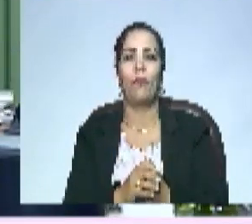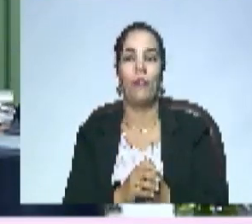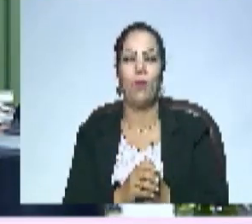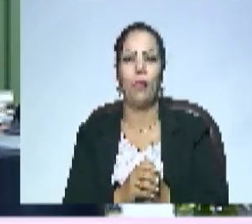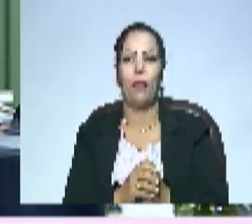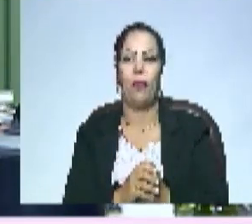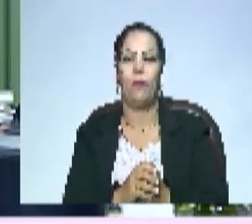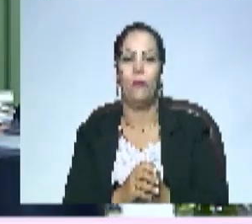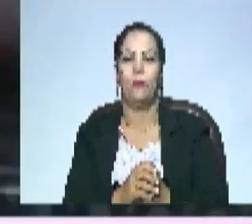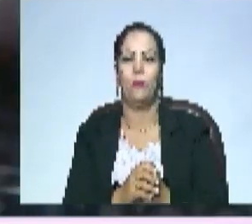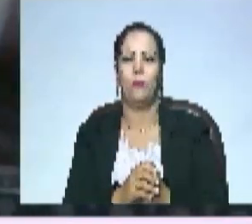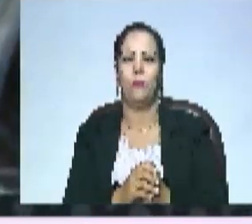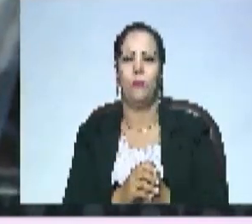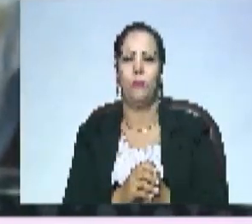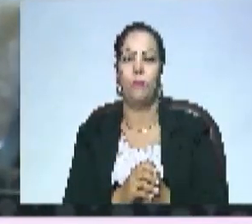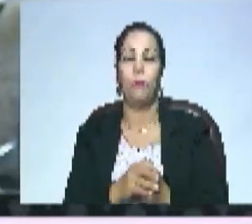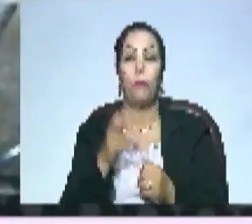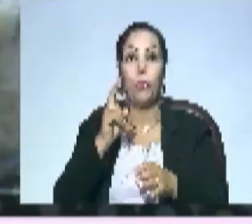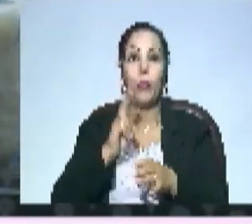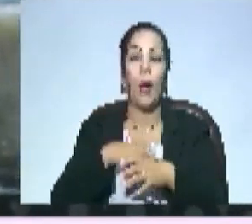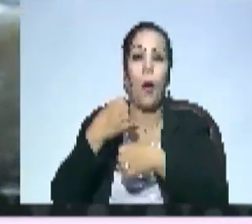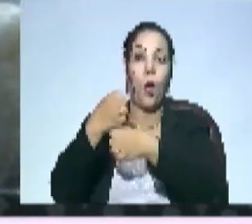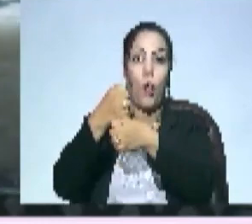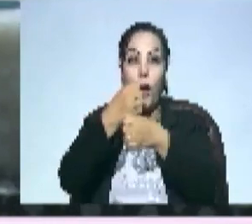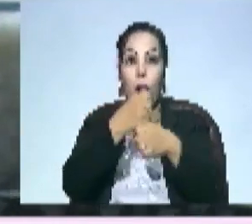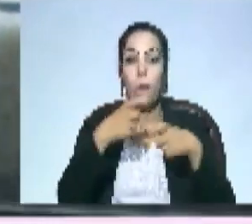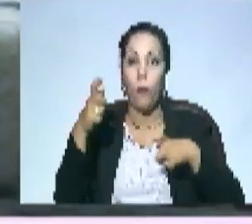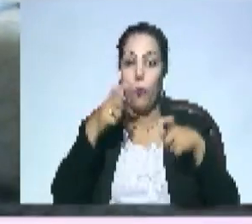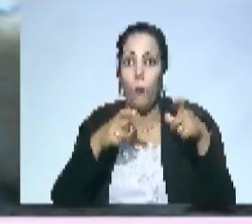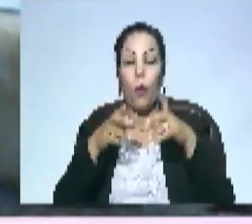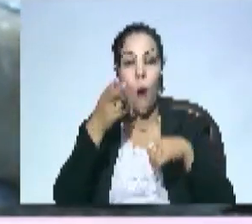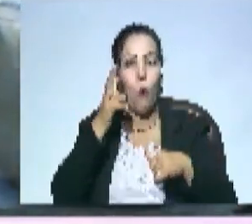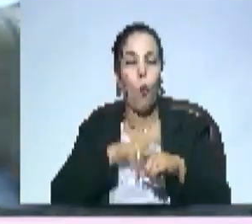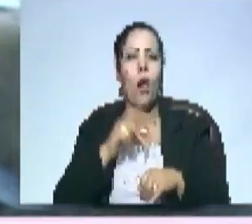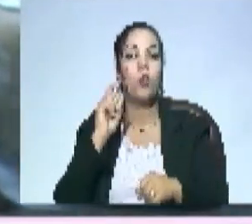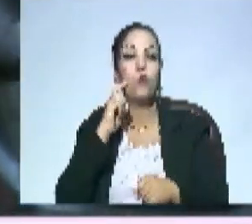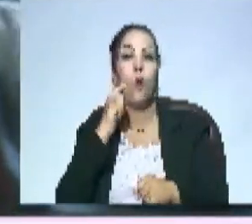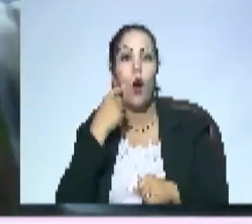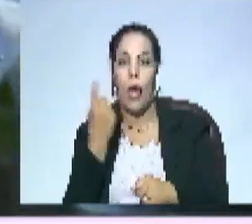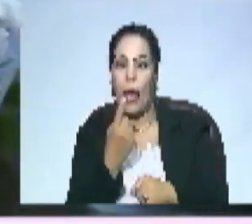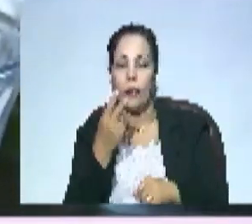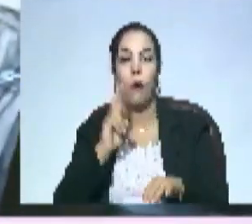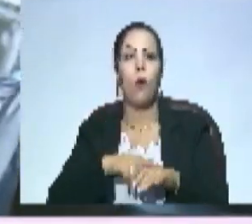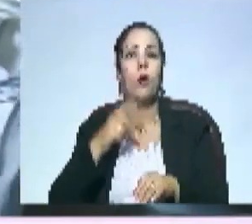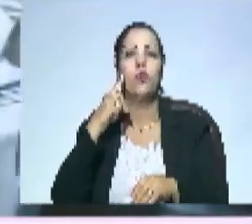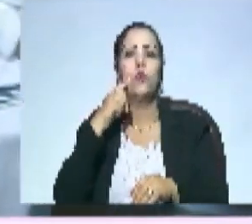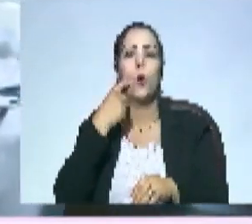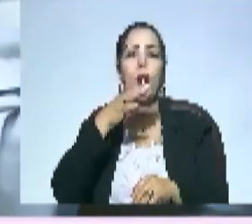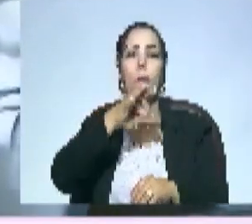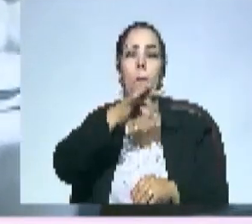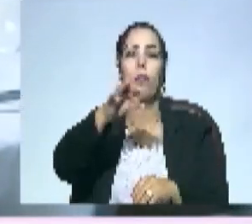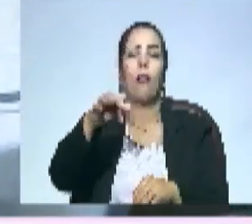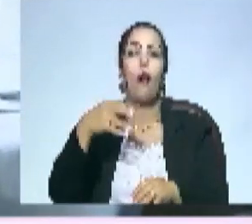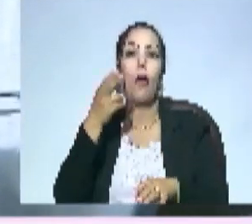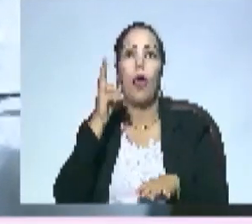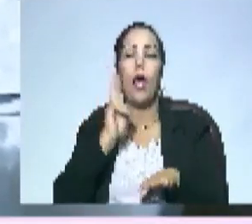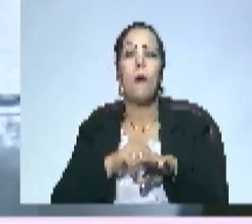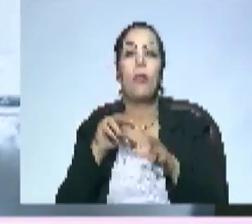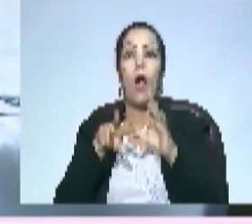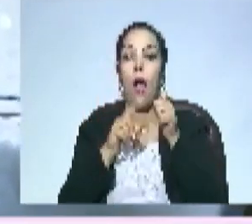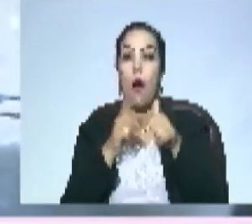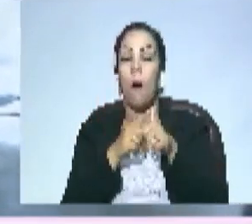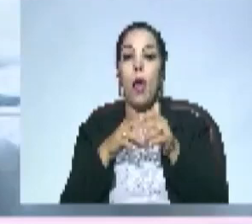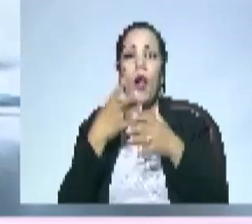بودره يب شنطيه وسكر وسكر بودره تمام كده هنجيب بقى معانا اللبن